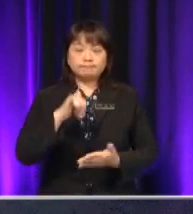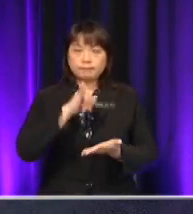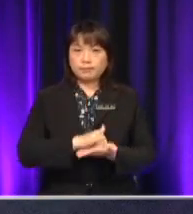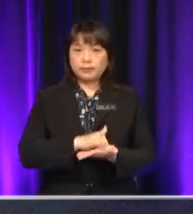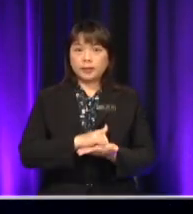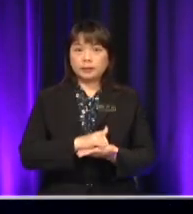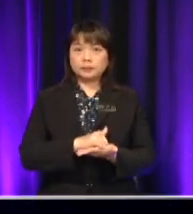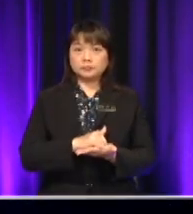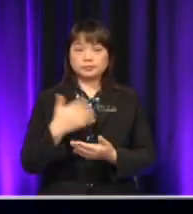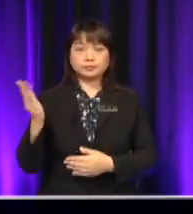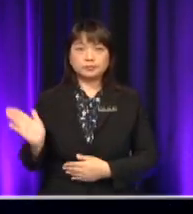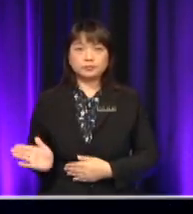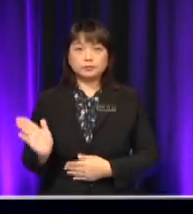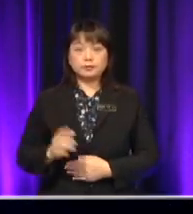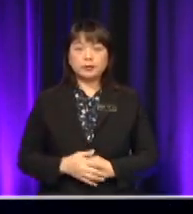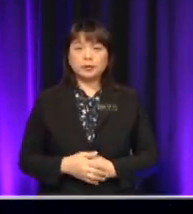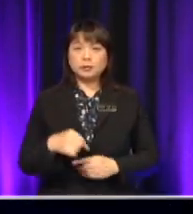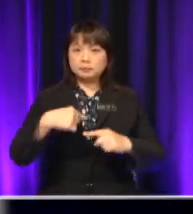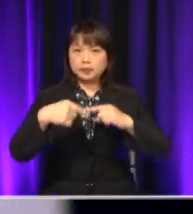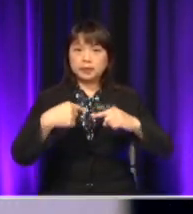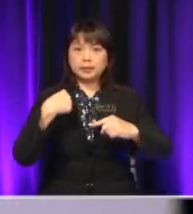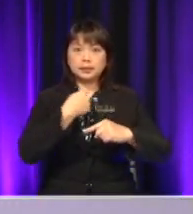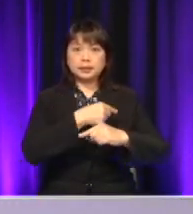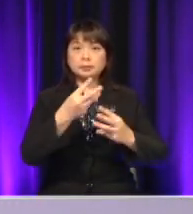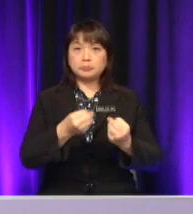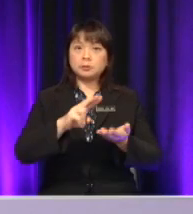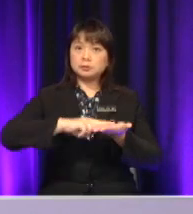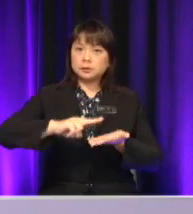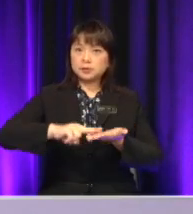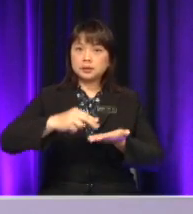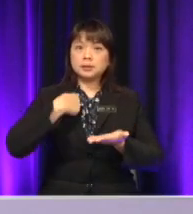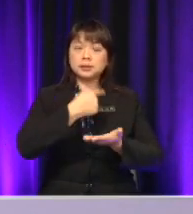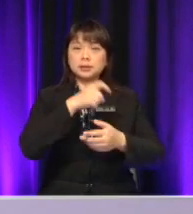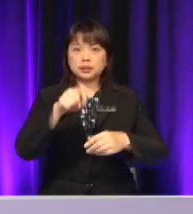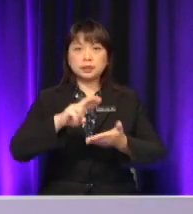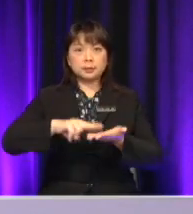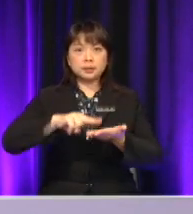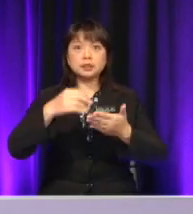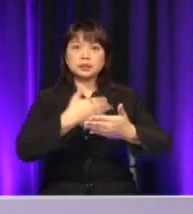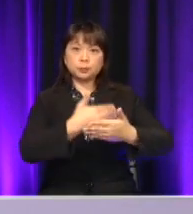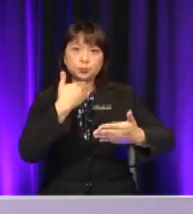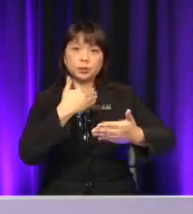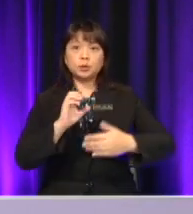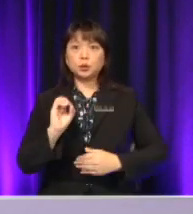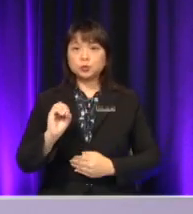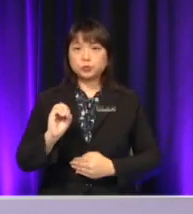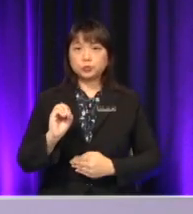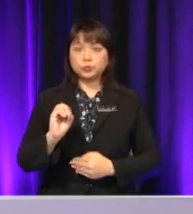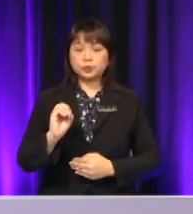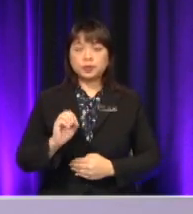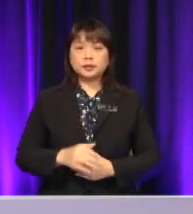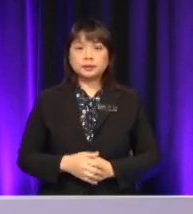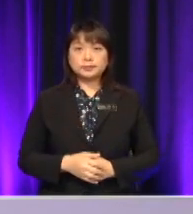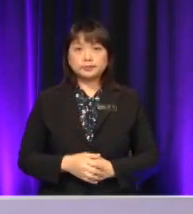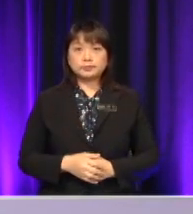lah. Okey, bila kita nak baca skala utama, kita kena baca sebelum kosong. Nampak ni dia tulis 3.2, yang bawah ni